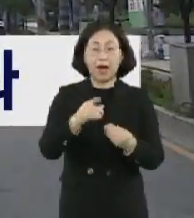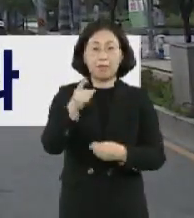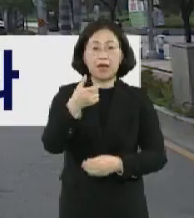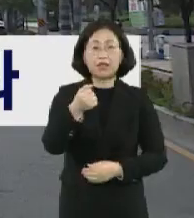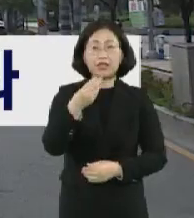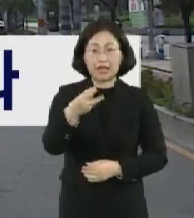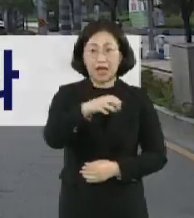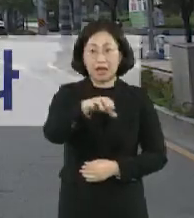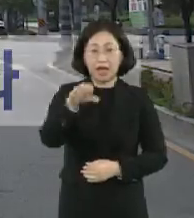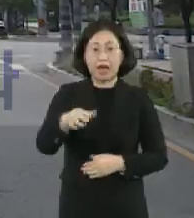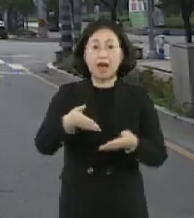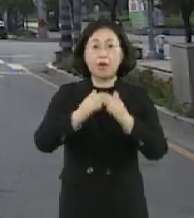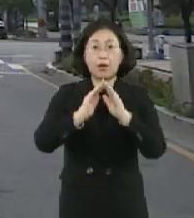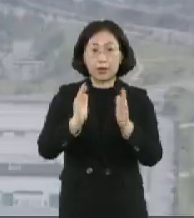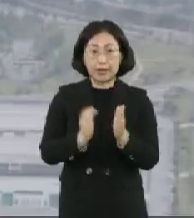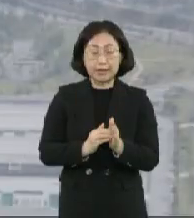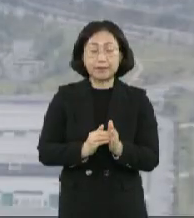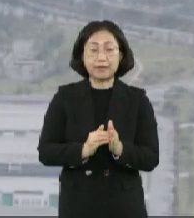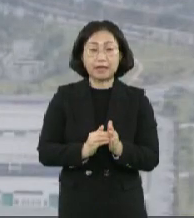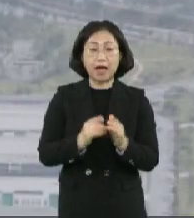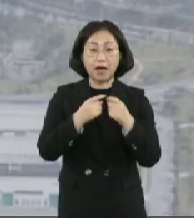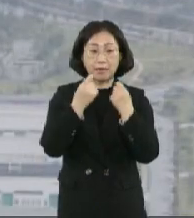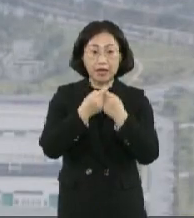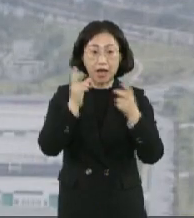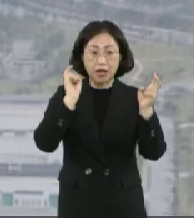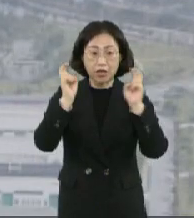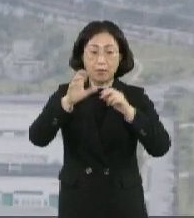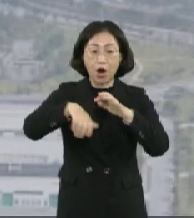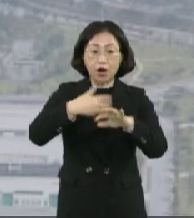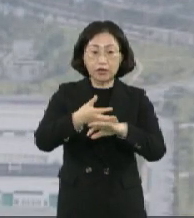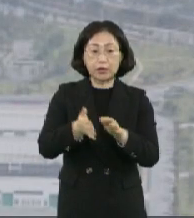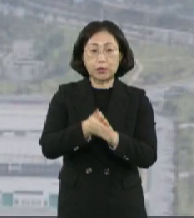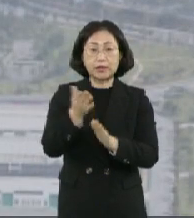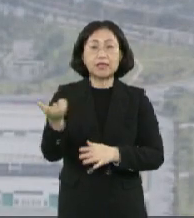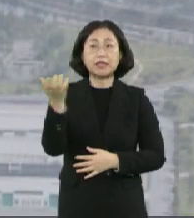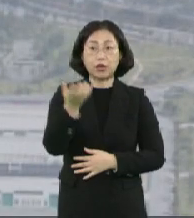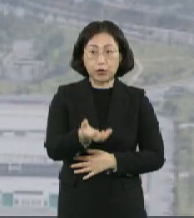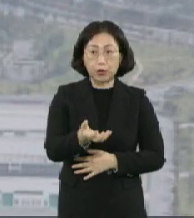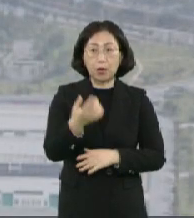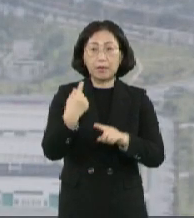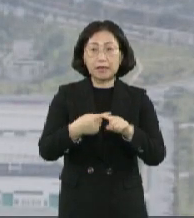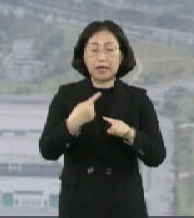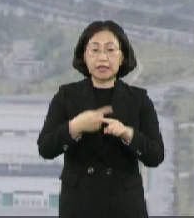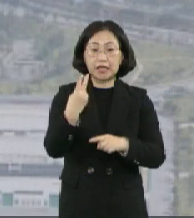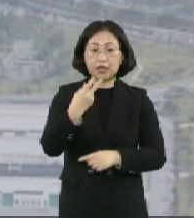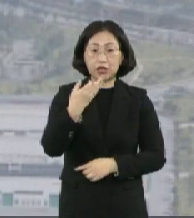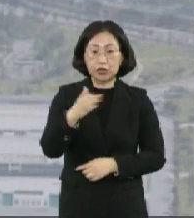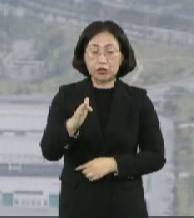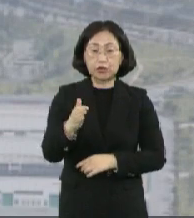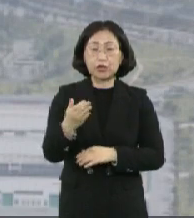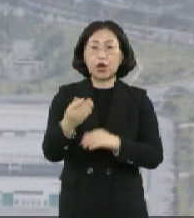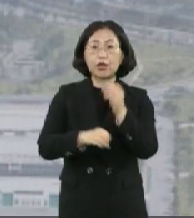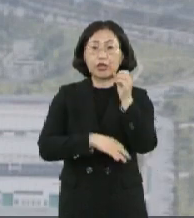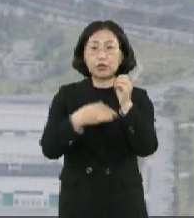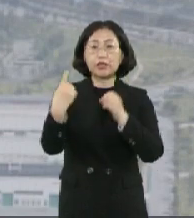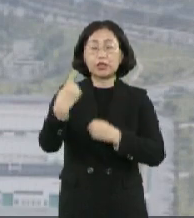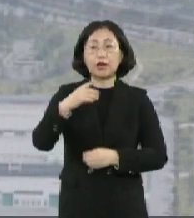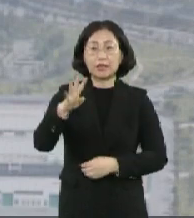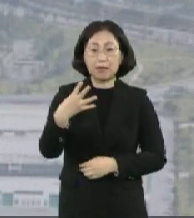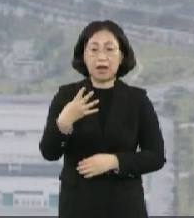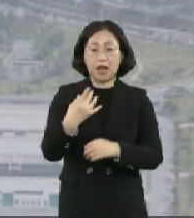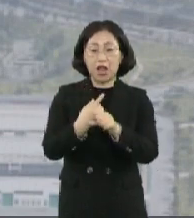공공기관이 들어섰습니다 민간기업에 혁신도시 이전 역시 2019년 기준 1400여 곳으로